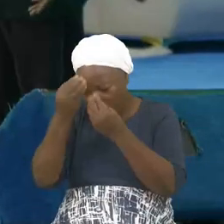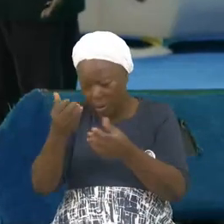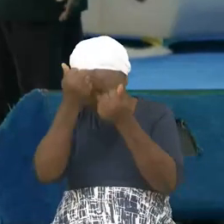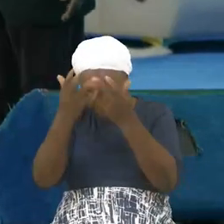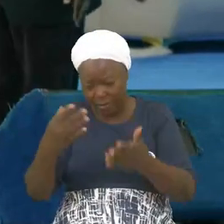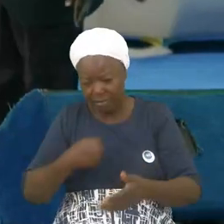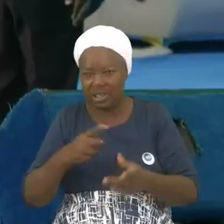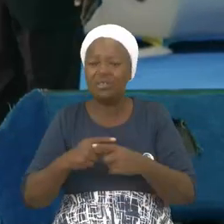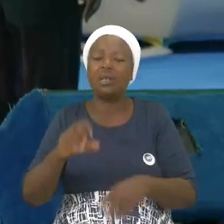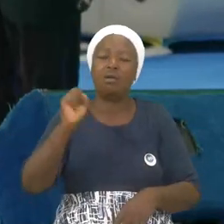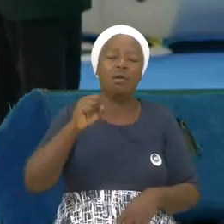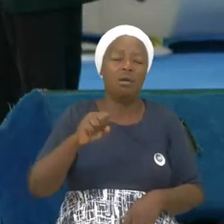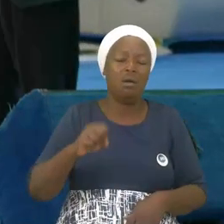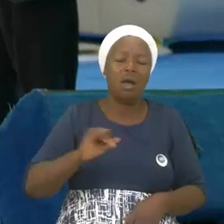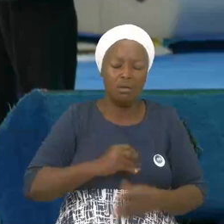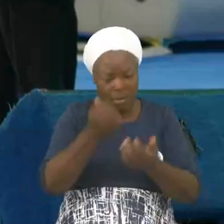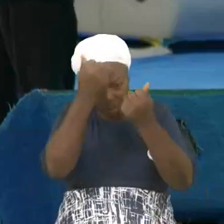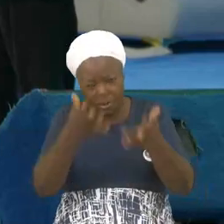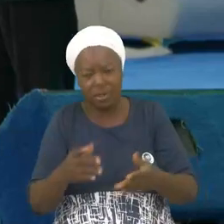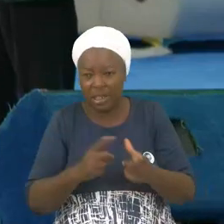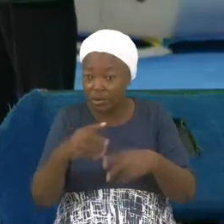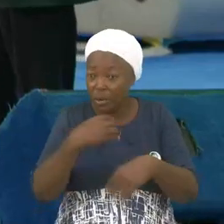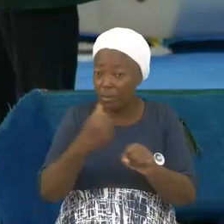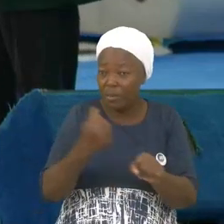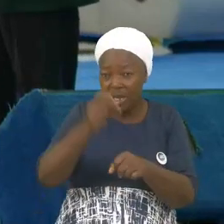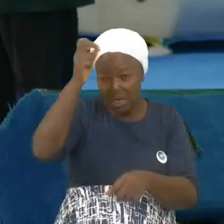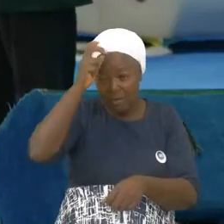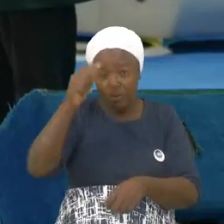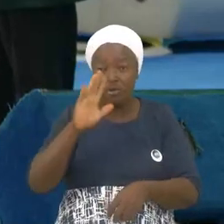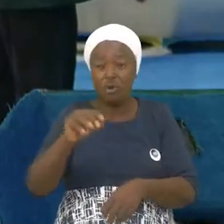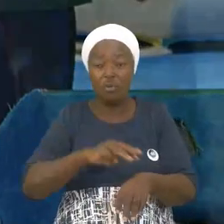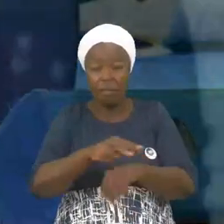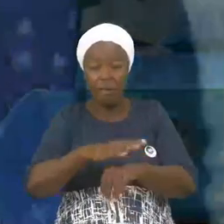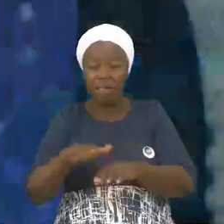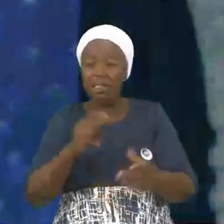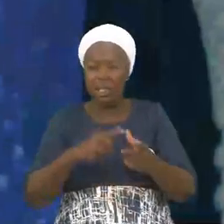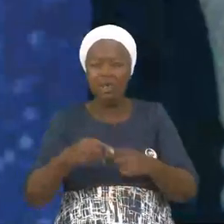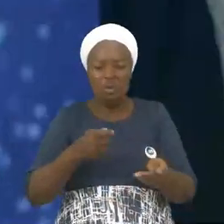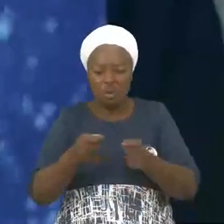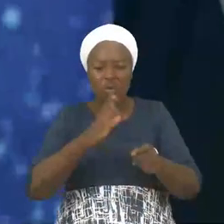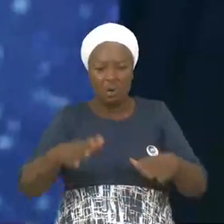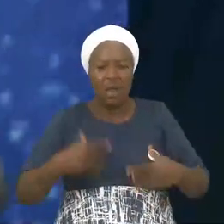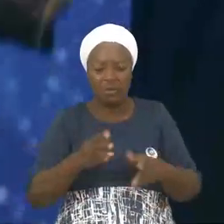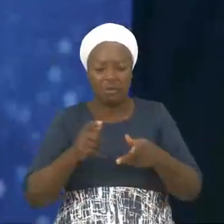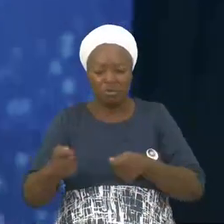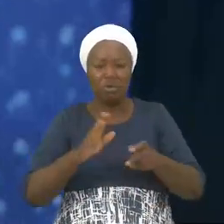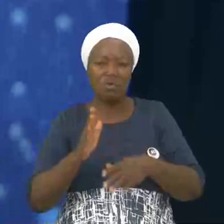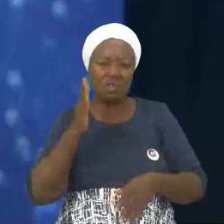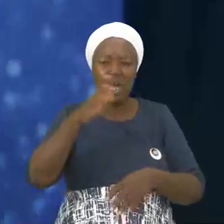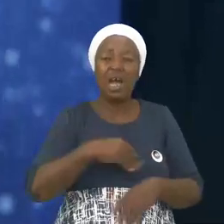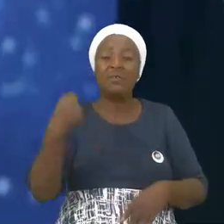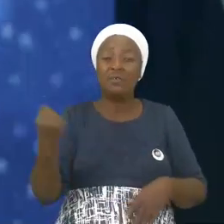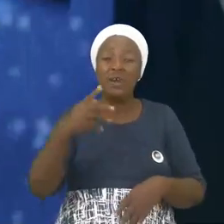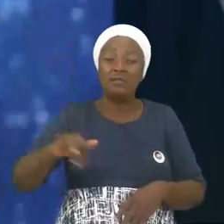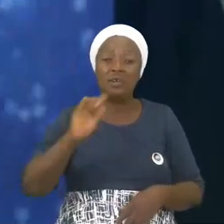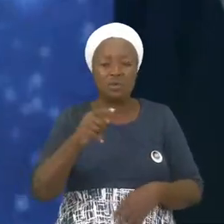ta vie, et il dit « Obéis-moi », tu dis « Oui, monsieur », tu lui obéis, ton maître, il va contrôler ta vie,